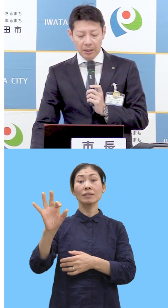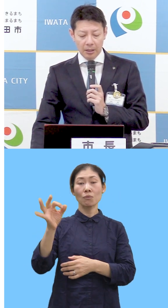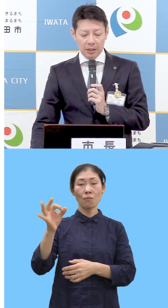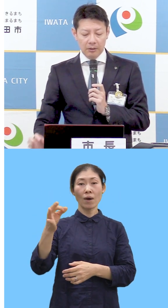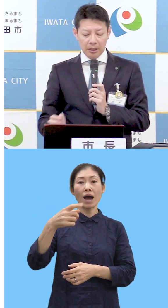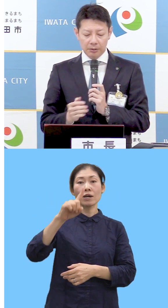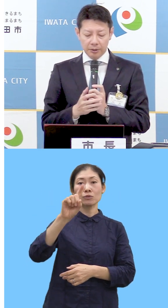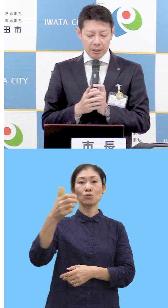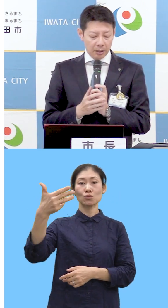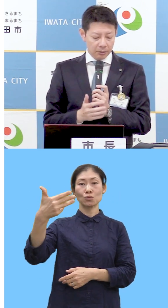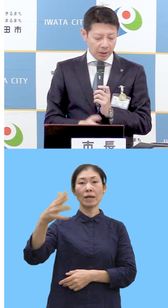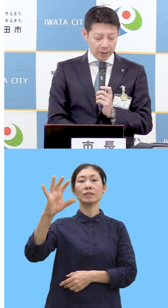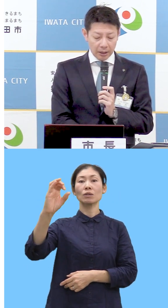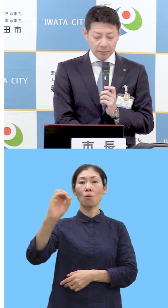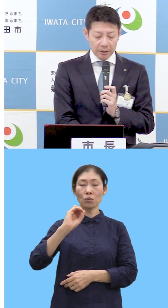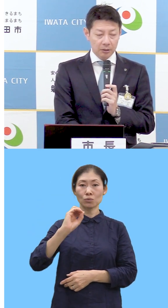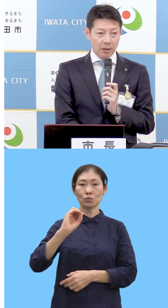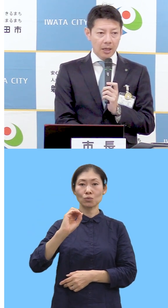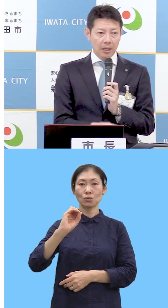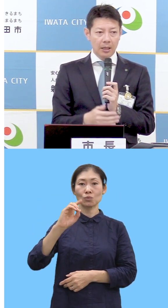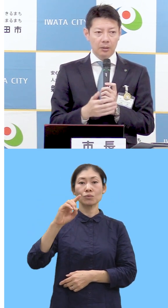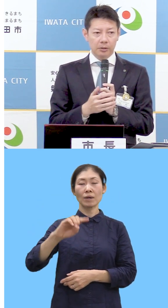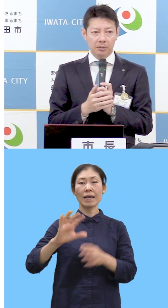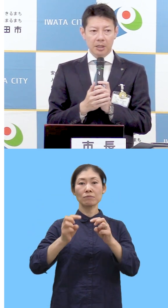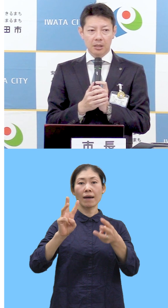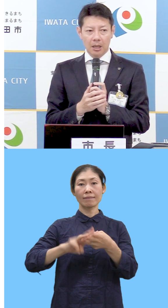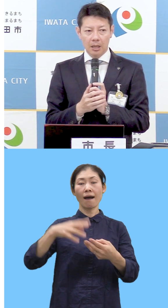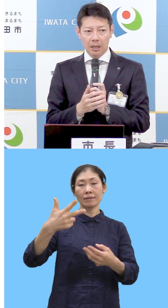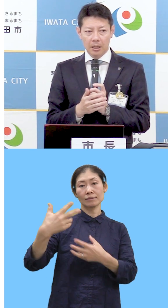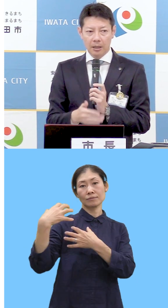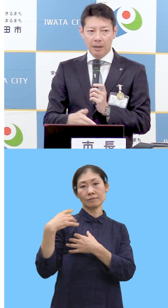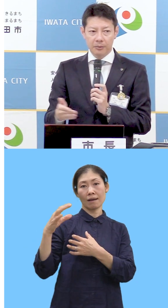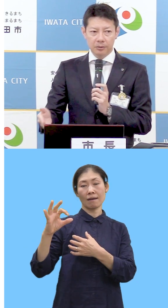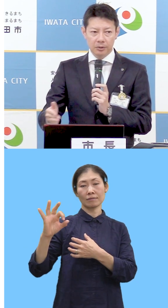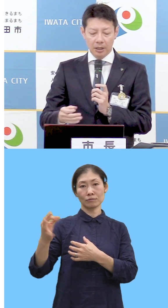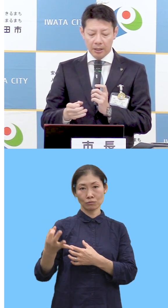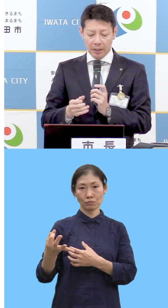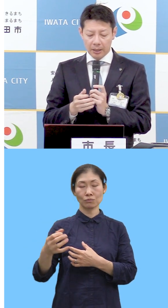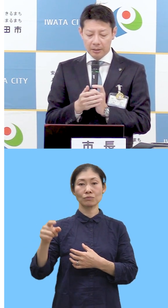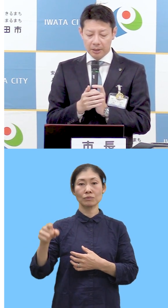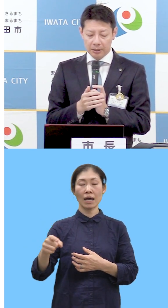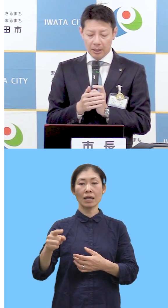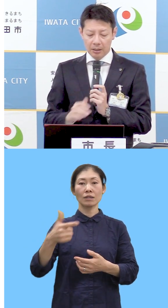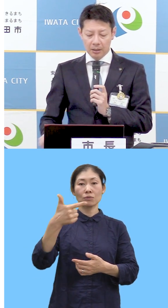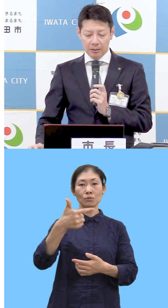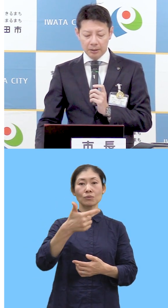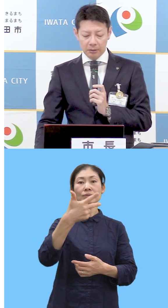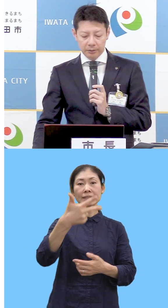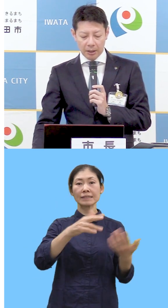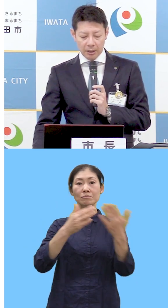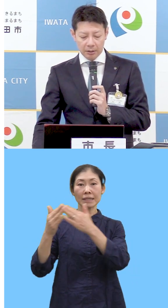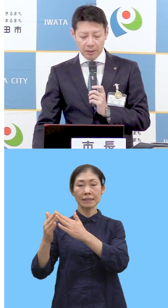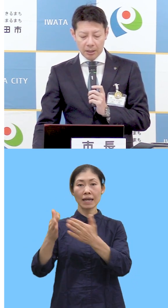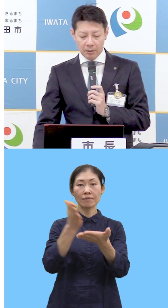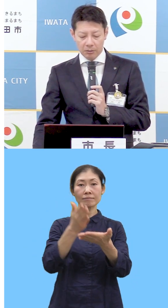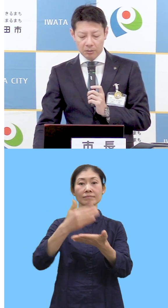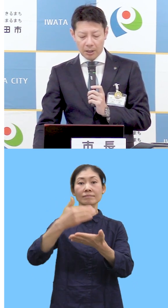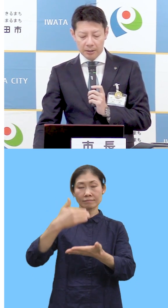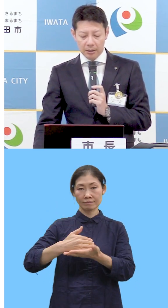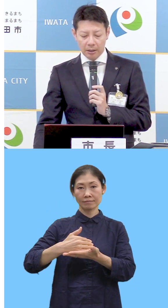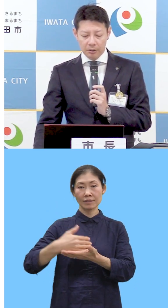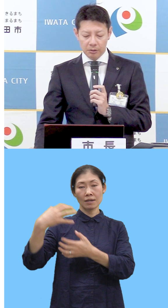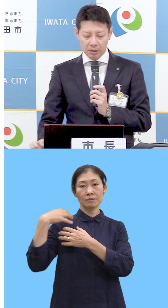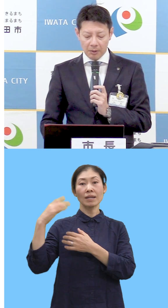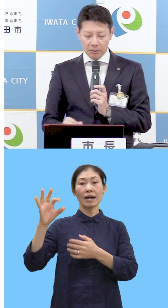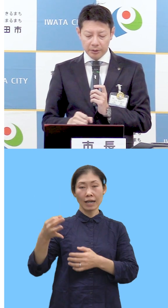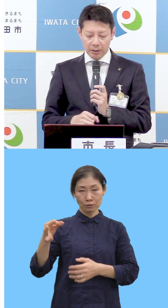であります。岩田市負担額と書いてありますのは、六市町で安分するからでありまして、岩田の負担額は6